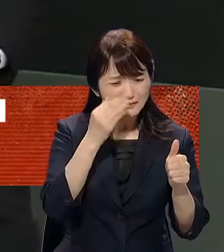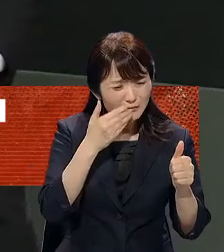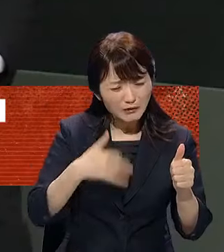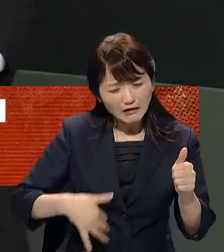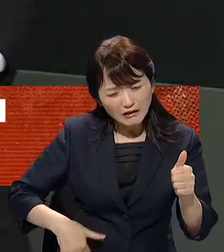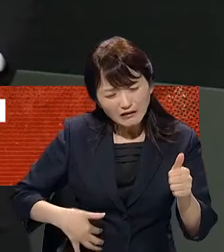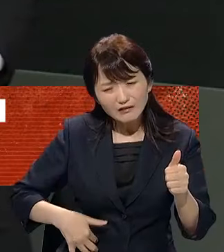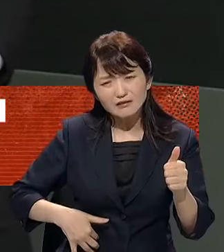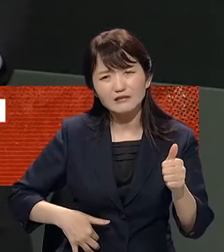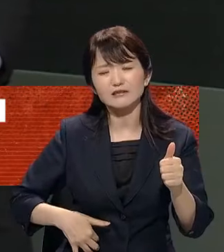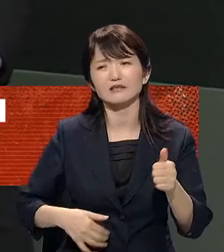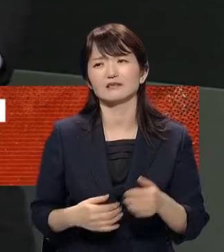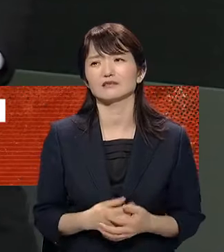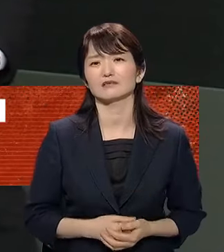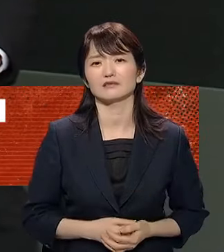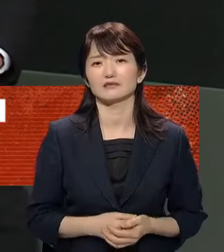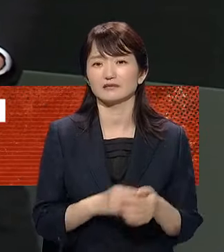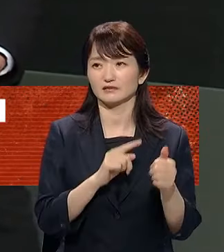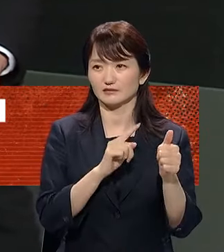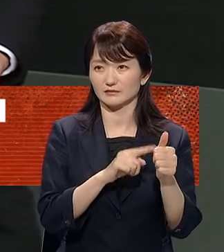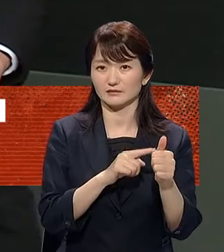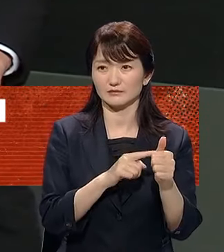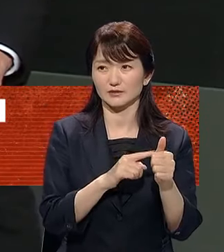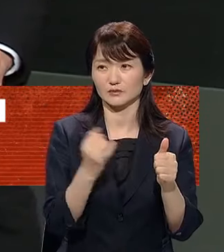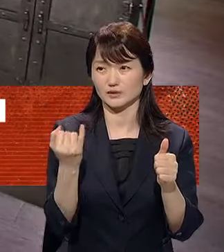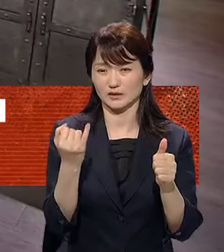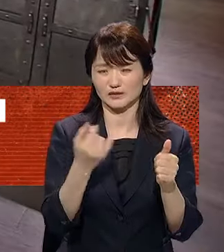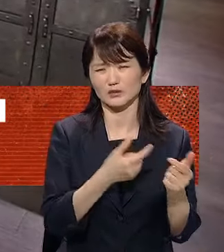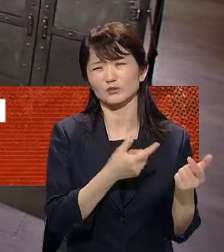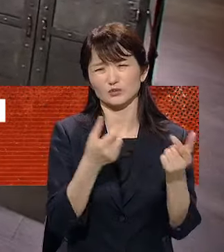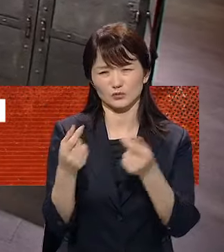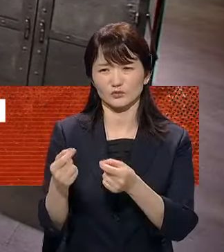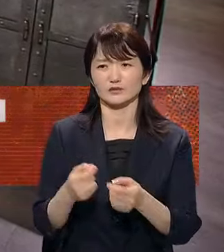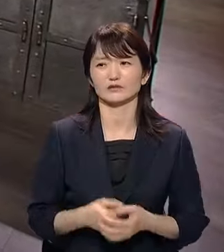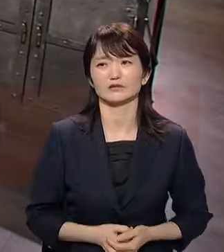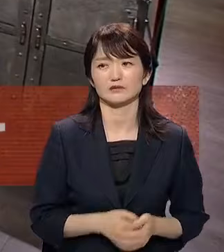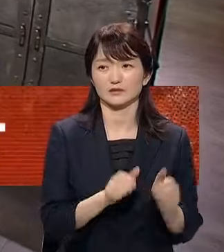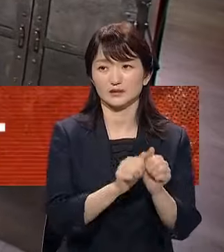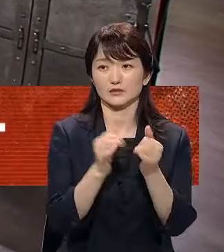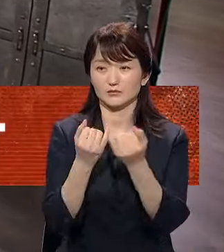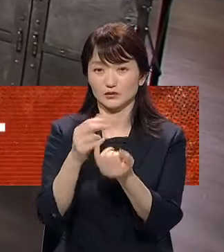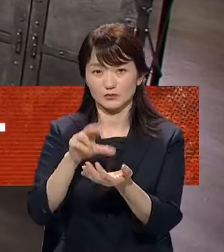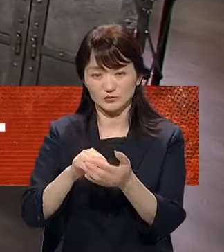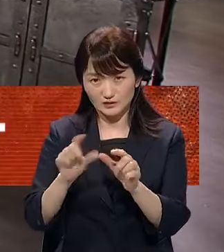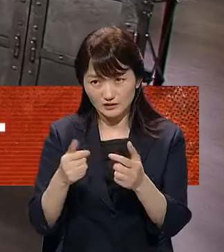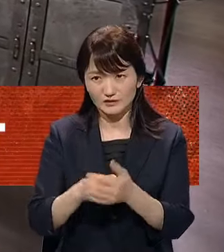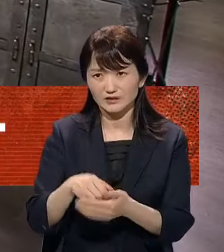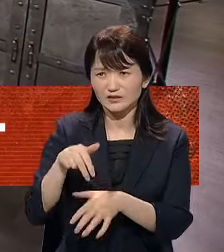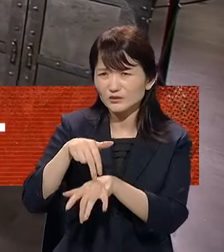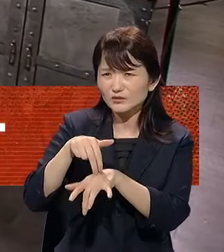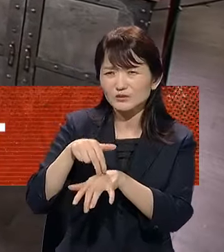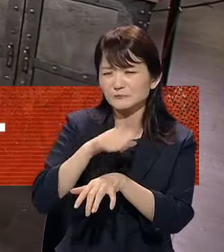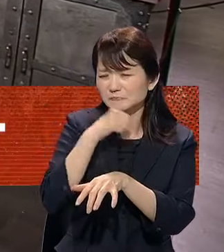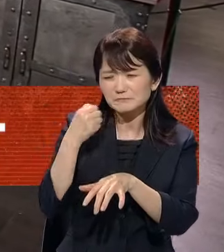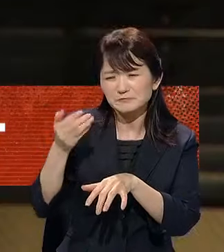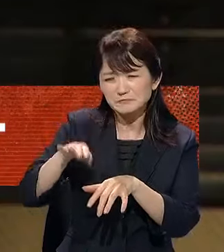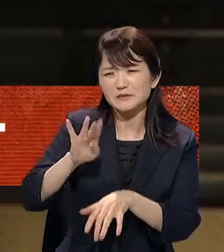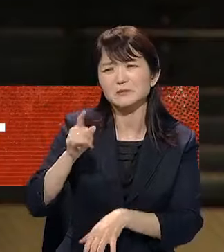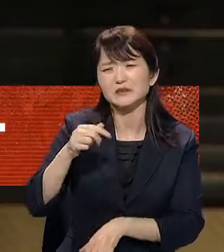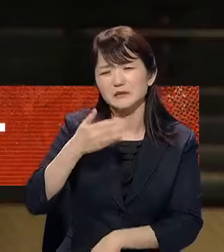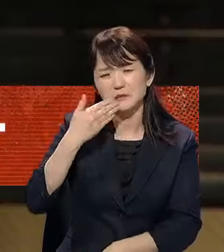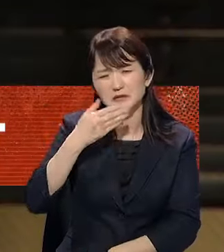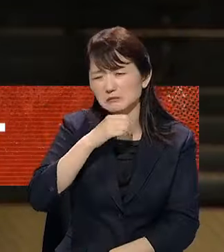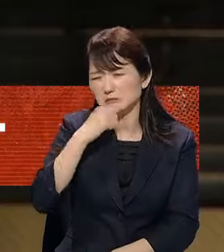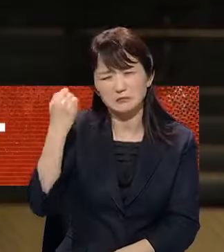배탈납니다 남자도 똑같아요 이건 남녀 문제가 아니잖아요 주꾸미는 맛있지만 밴드는 맛이 없습니다